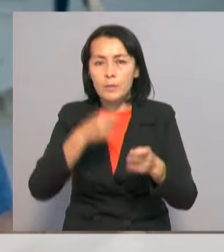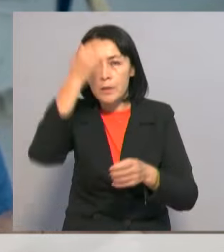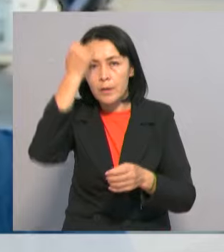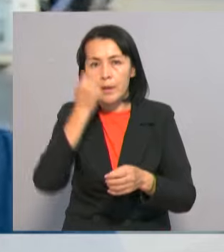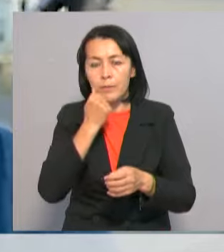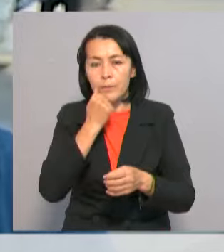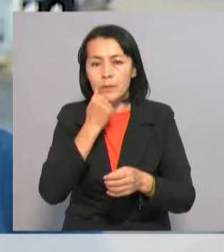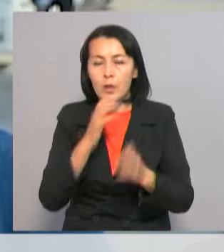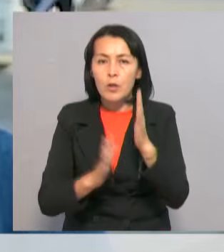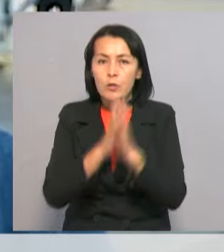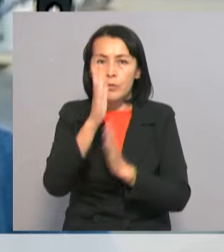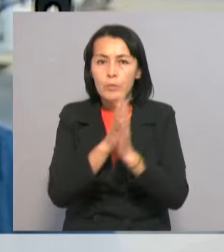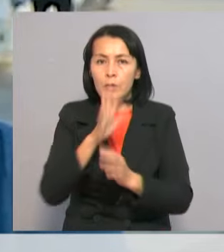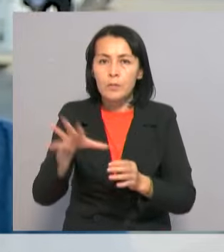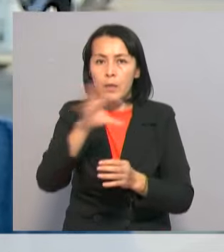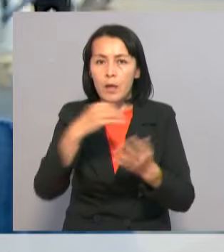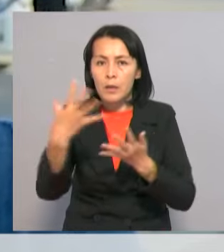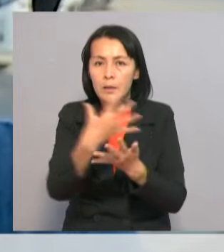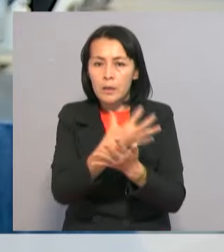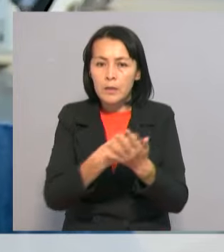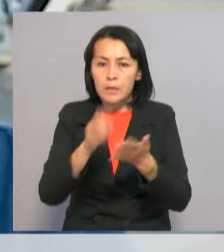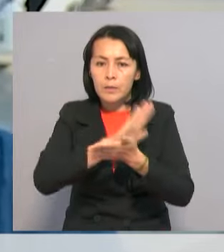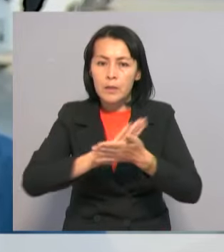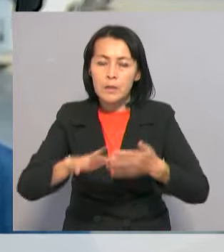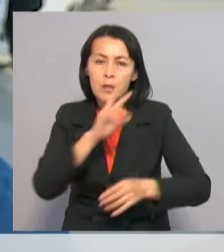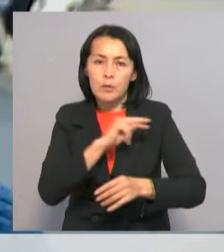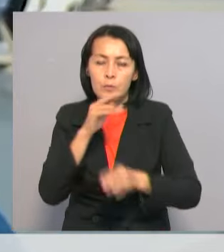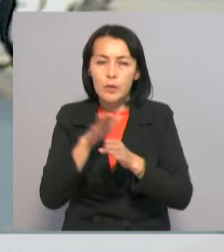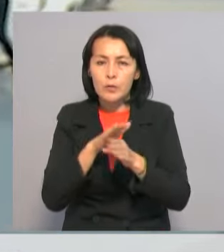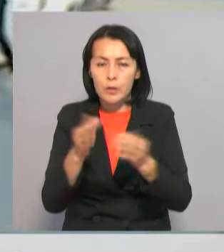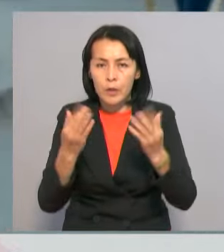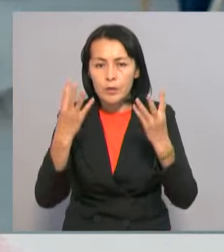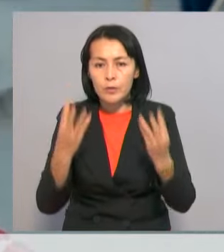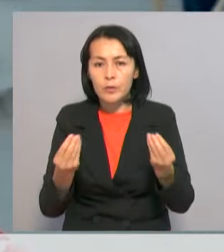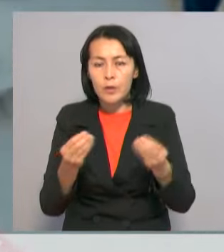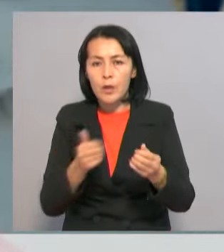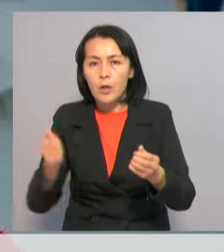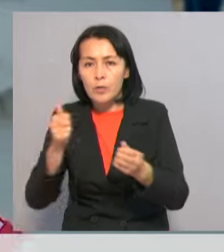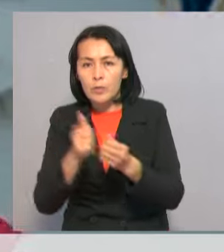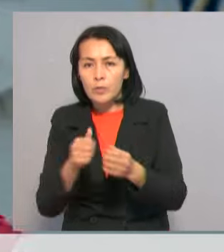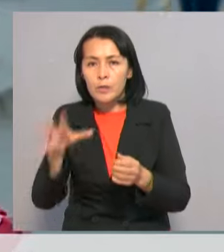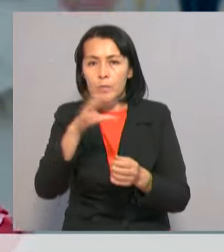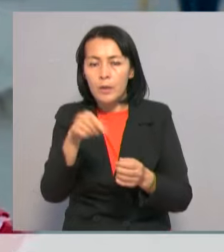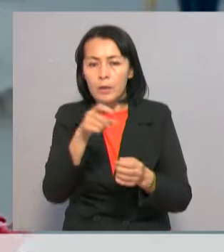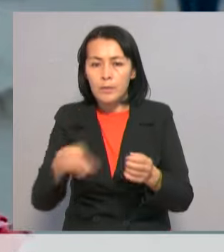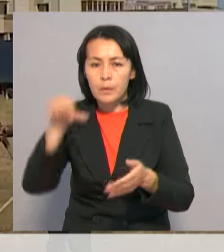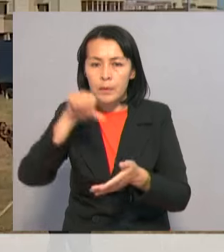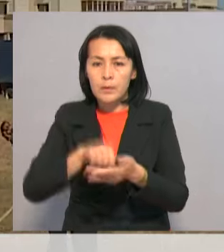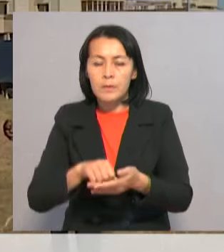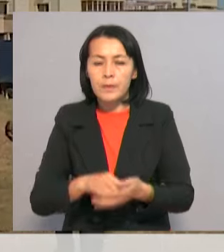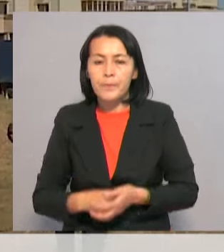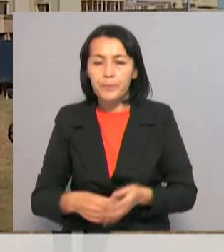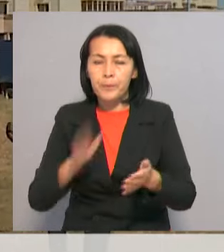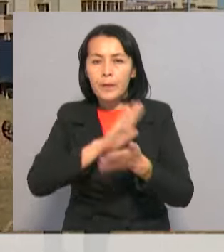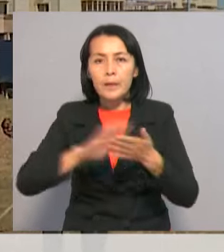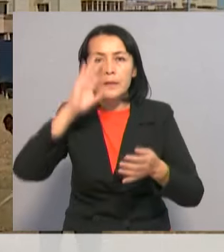алғыс. Шөптердің бәрі орылып, тазалық жұмыстары жүруде қазіргі уақытта. Көршілер болып та барлығымыз атсалысып жатырмыз.